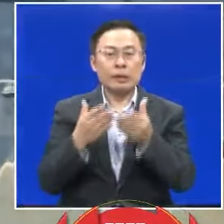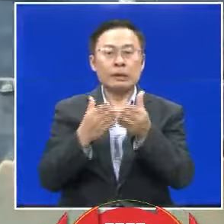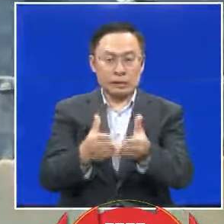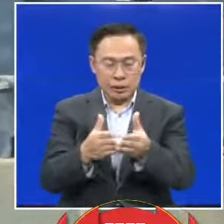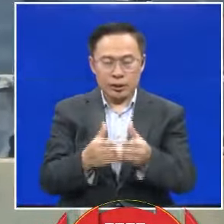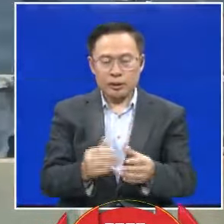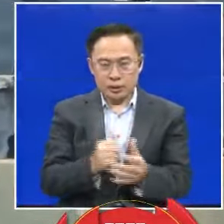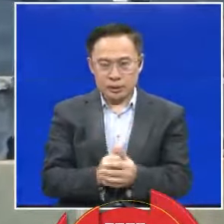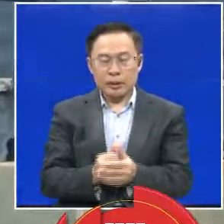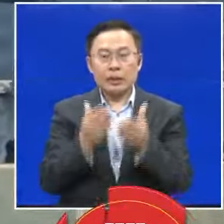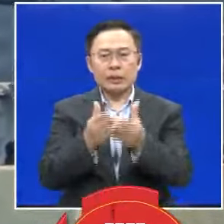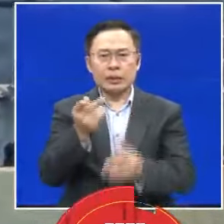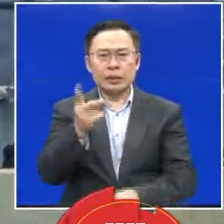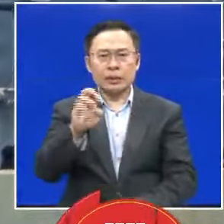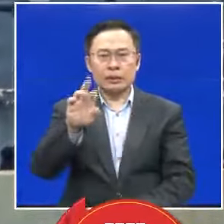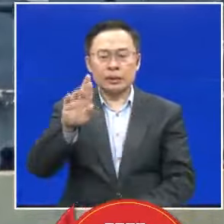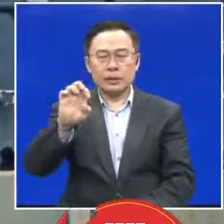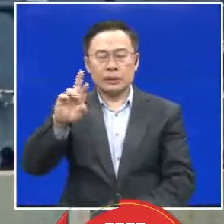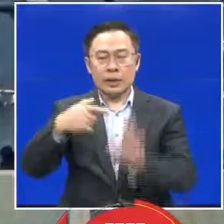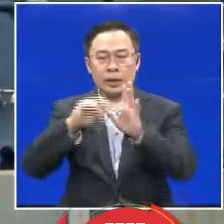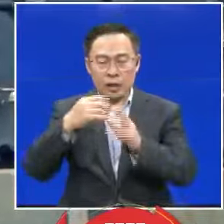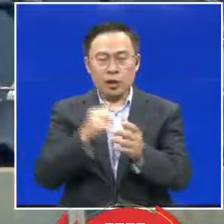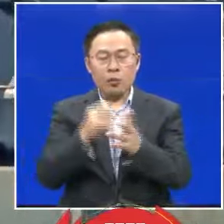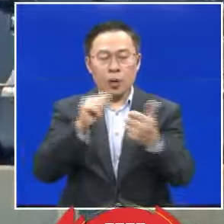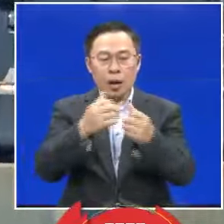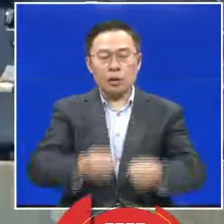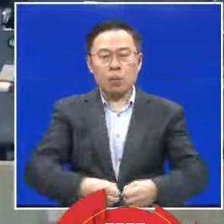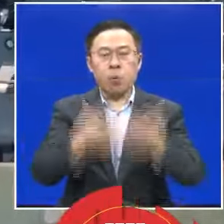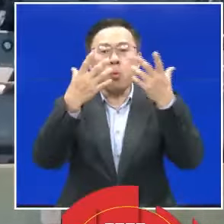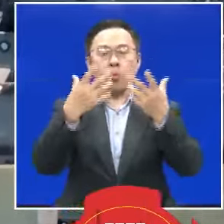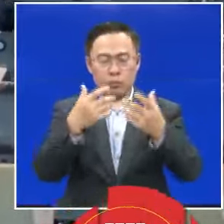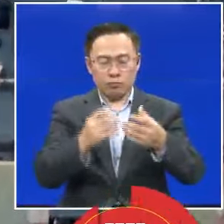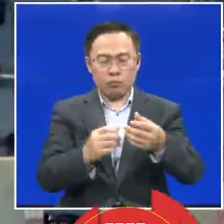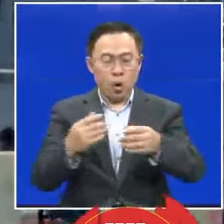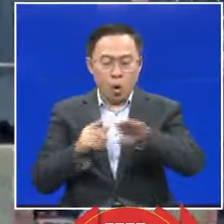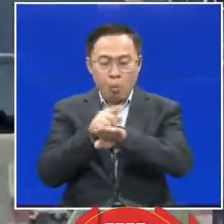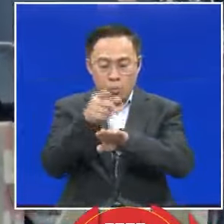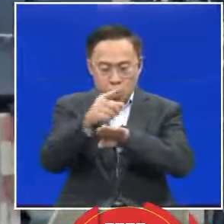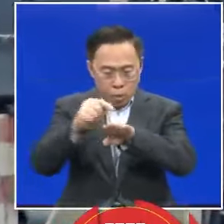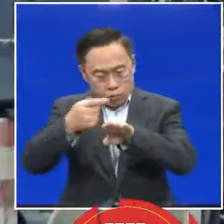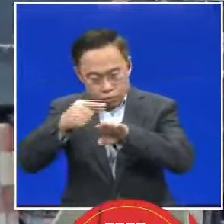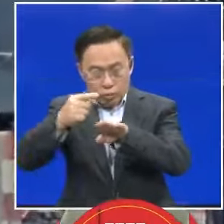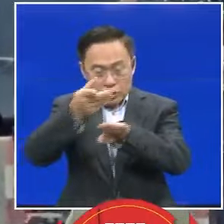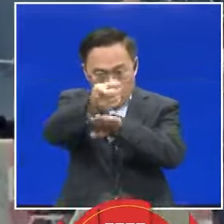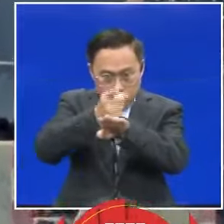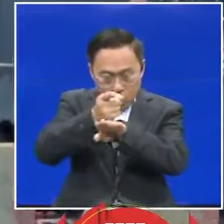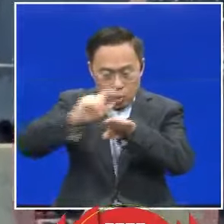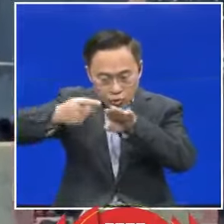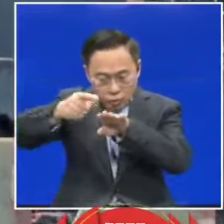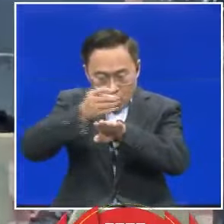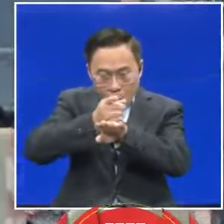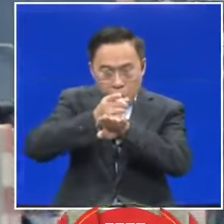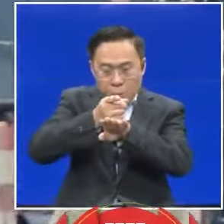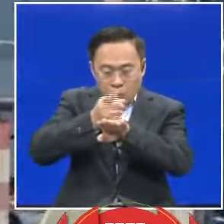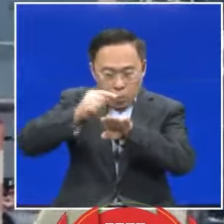รัตน์ก็ระเบิดขึ้นนะครับก็มีเจ้าหน้าที่ทหารรับบาดเจ็บไป14นายล่าสุดไปตรวจสอบเรือหลวงคีรีรัตน์เองเขาบอ